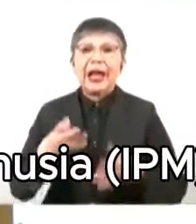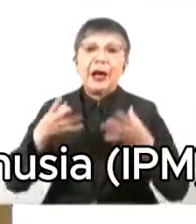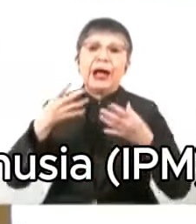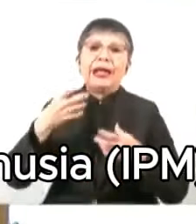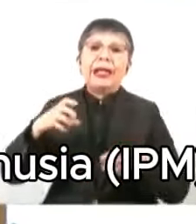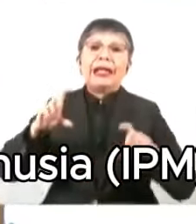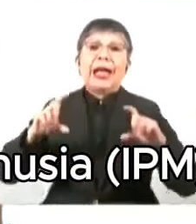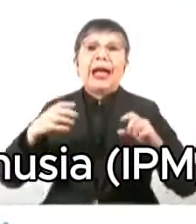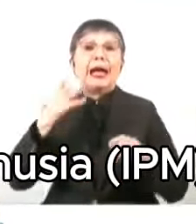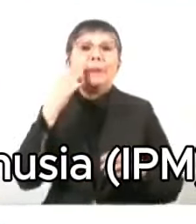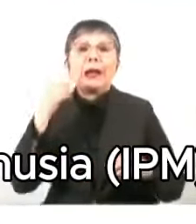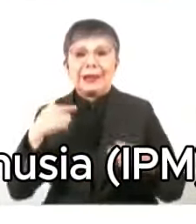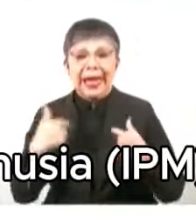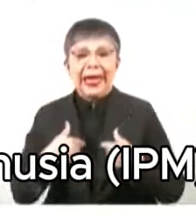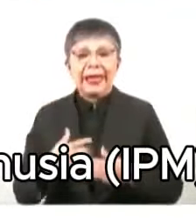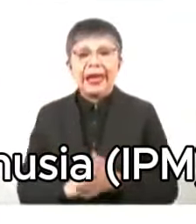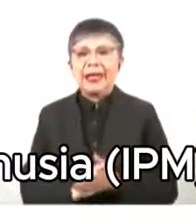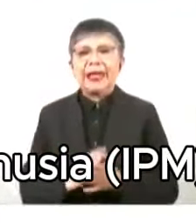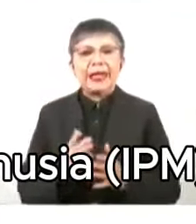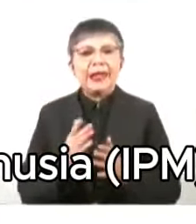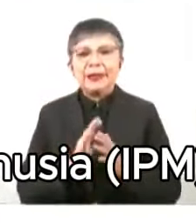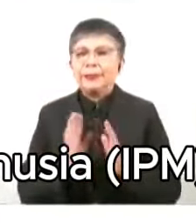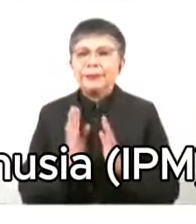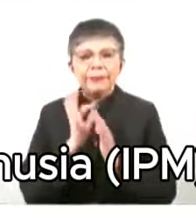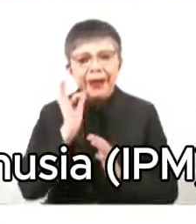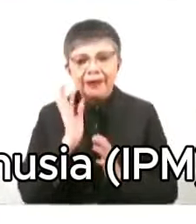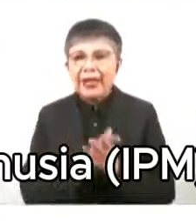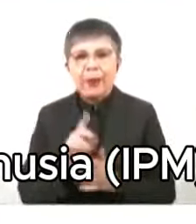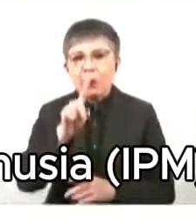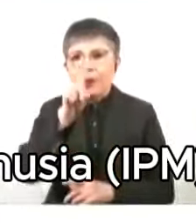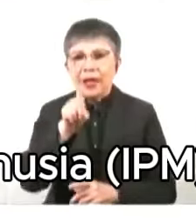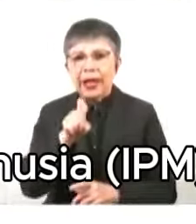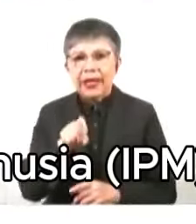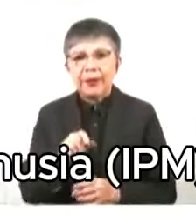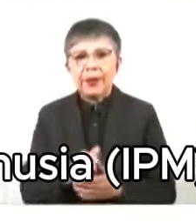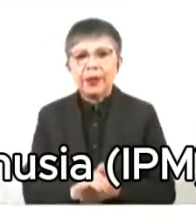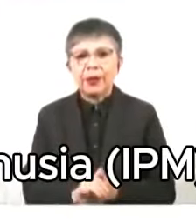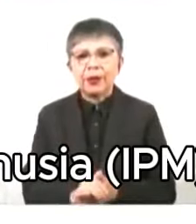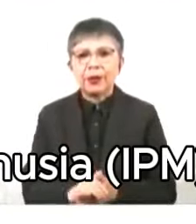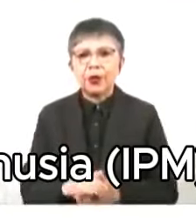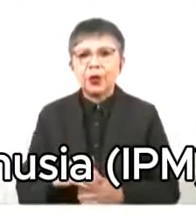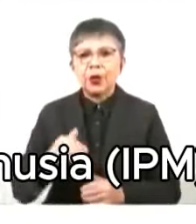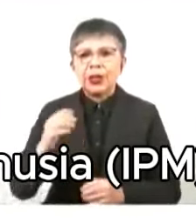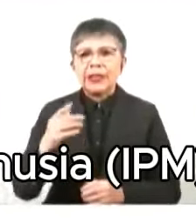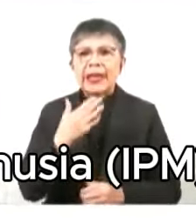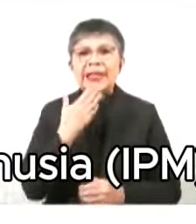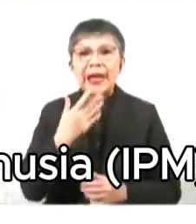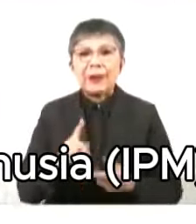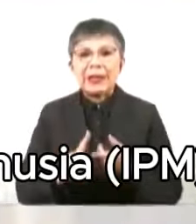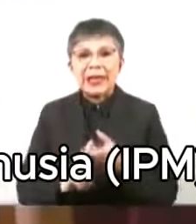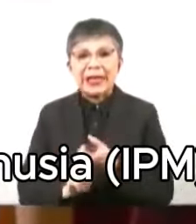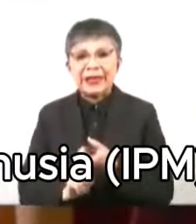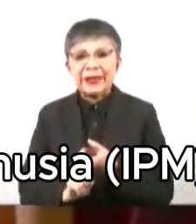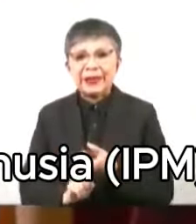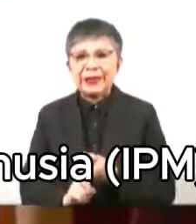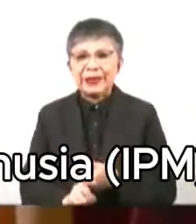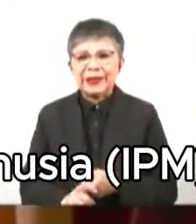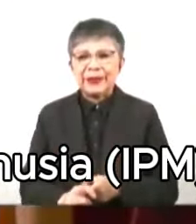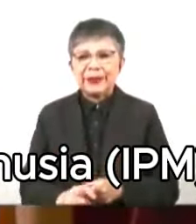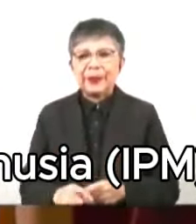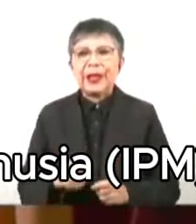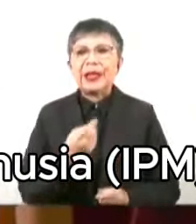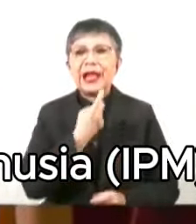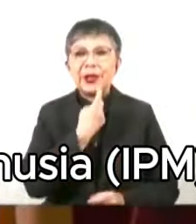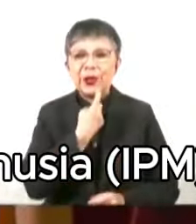Izinkan saya tidak bertanya ke Mas Pram beliau guru saya saya bertanya ke sahabat saya paraan Karno